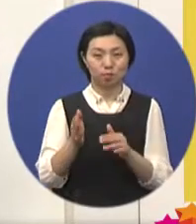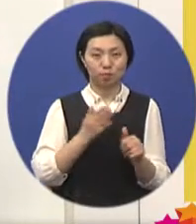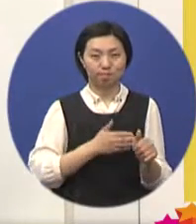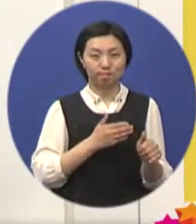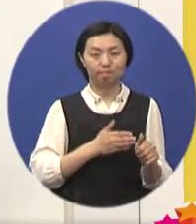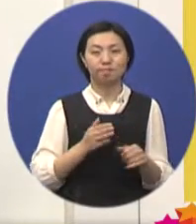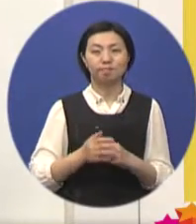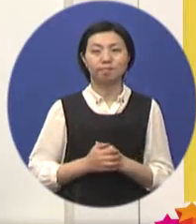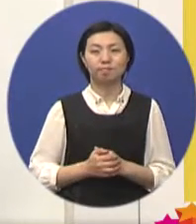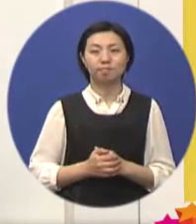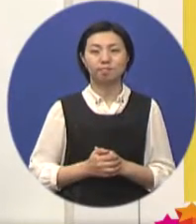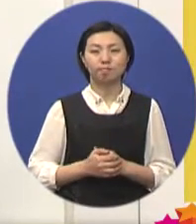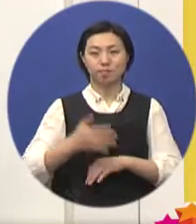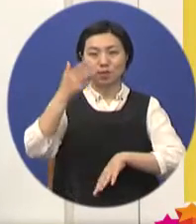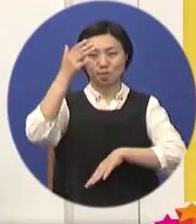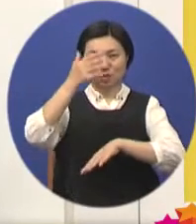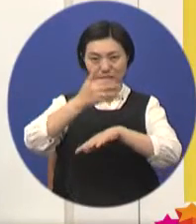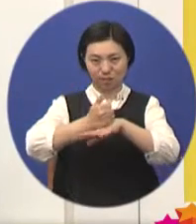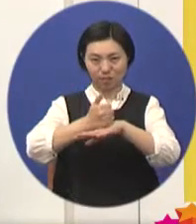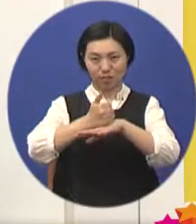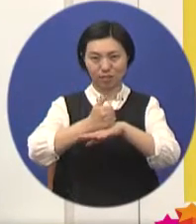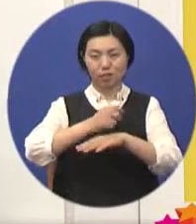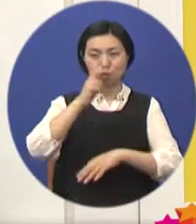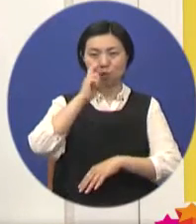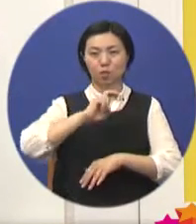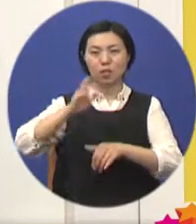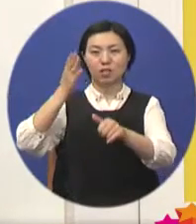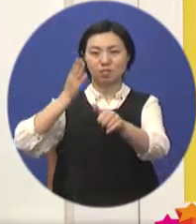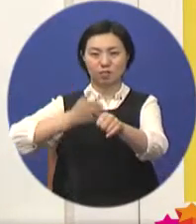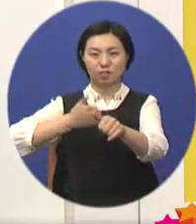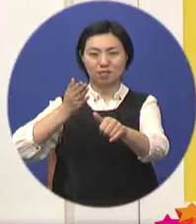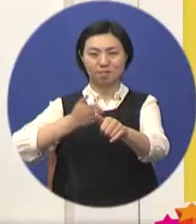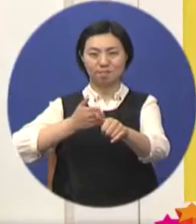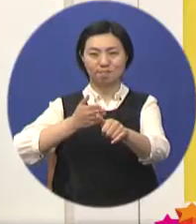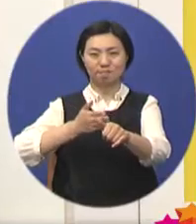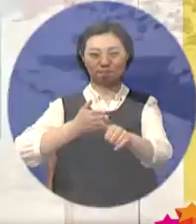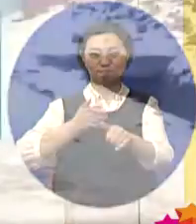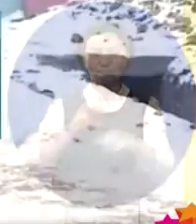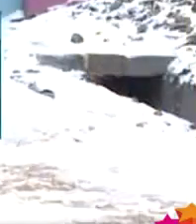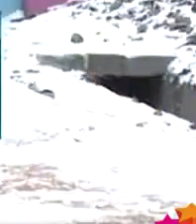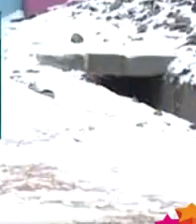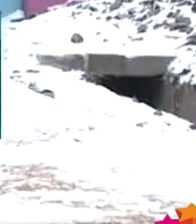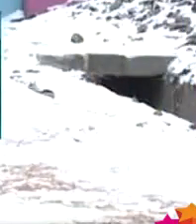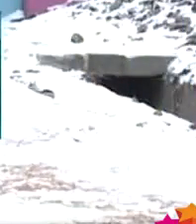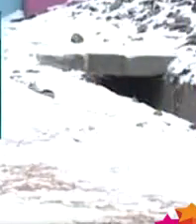네. 마지막입니다. 네. 음악 주세요.